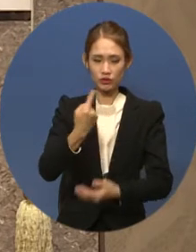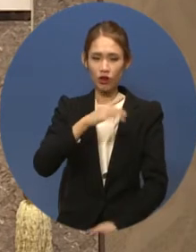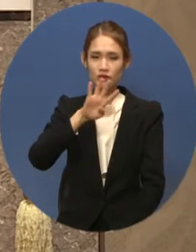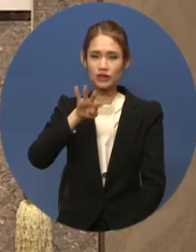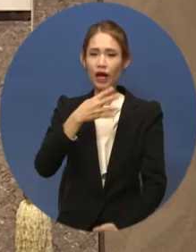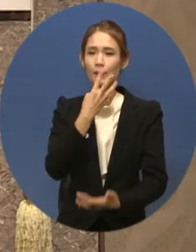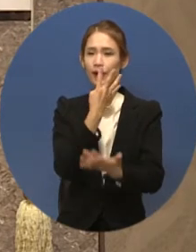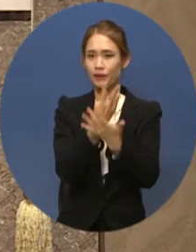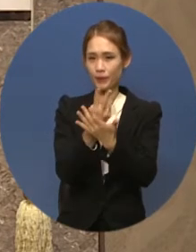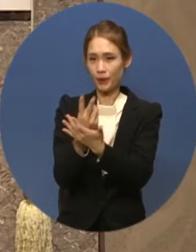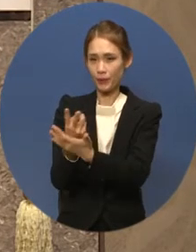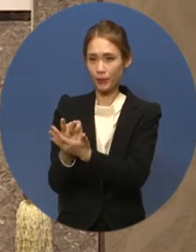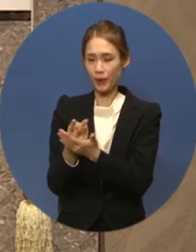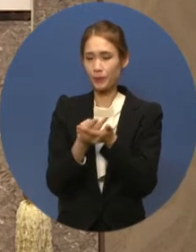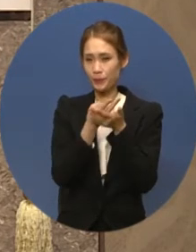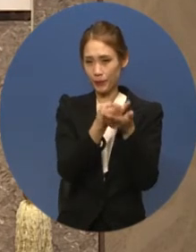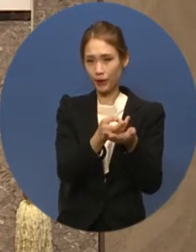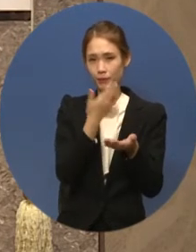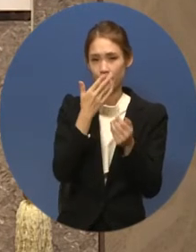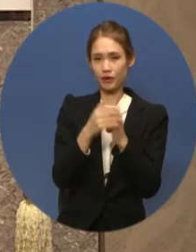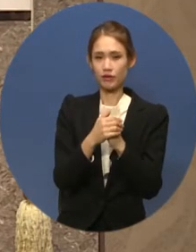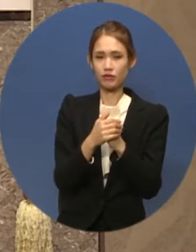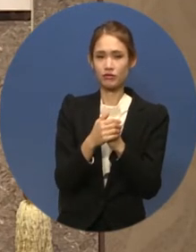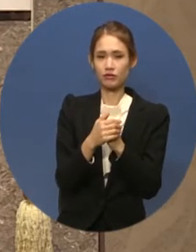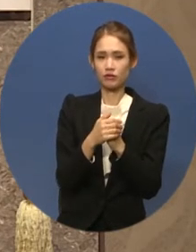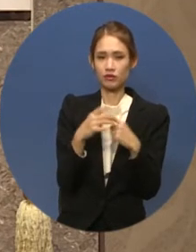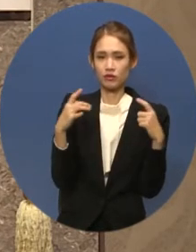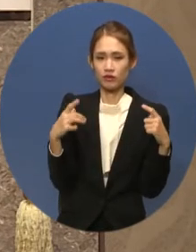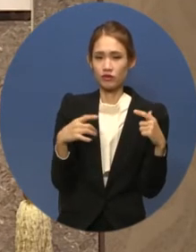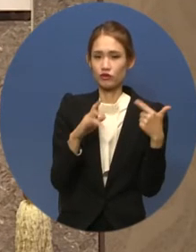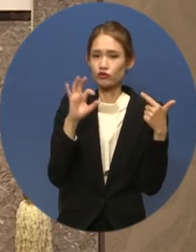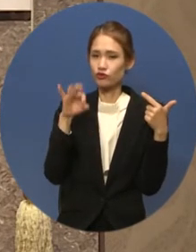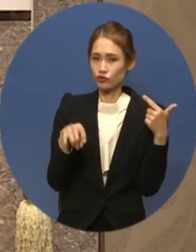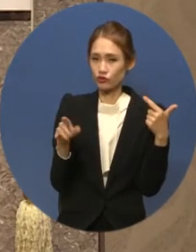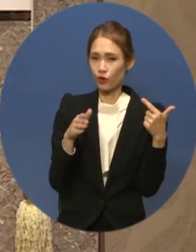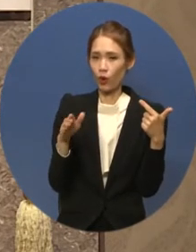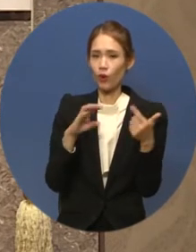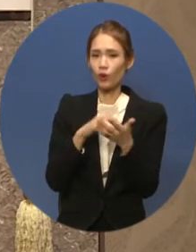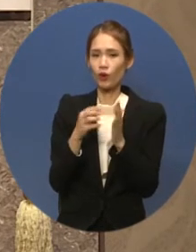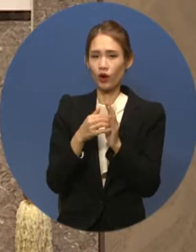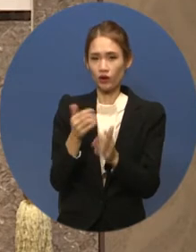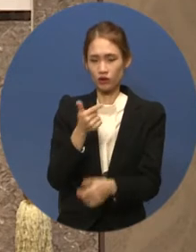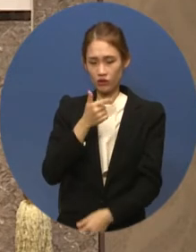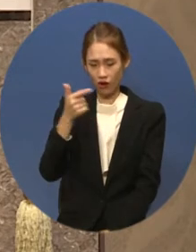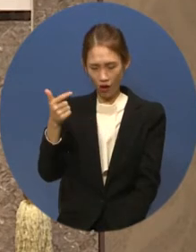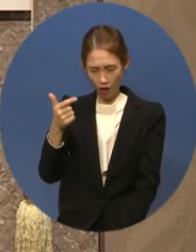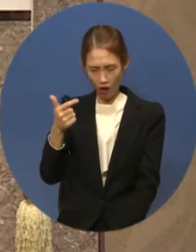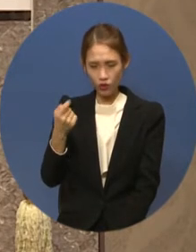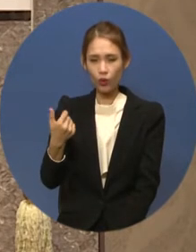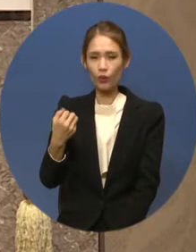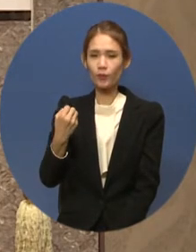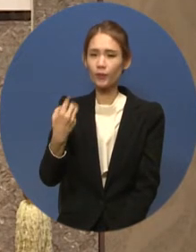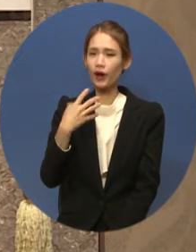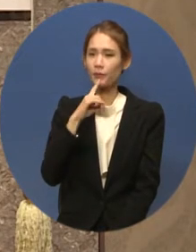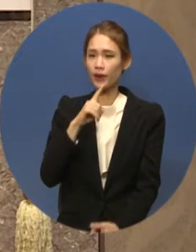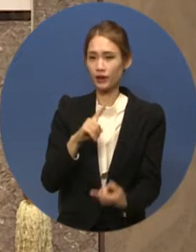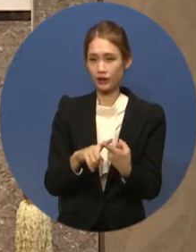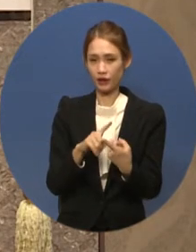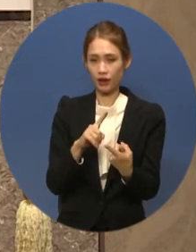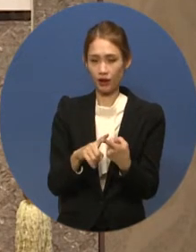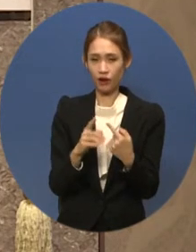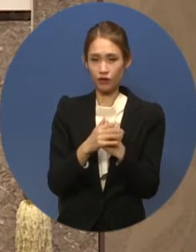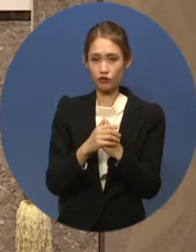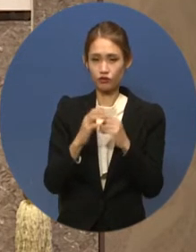거든요 국내 병원에서 한 요기 정도 규모가 되죠 생각이 됩니다 그리고 말씀하신 것처럼 국가보훈